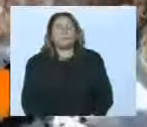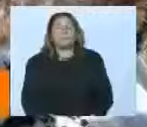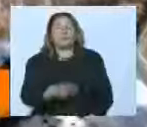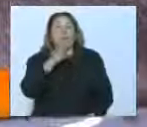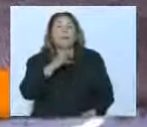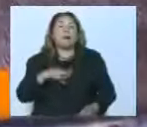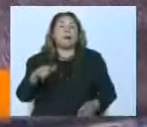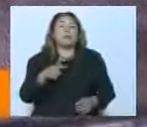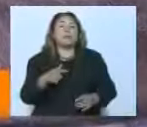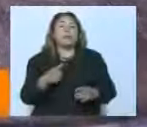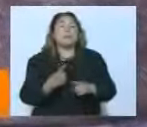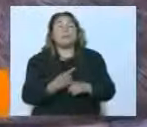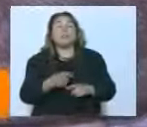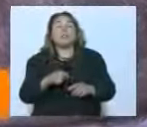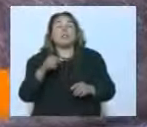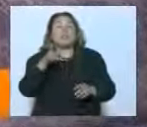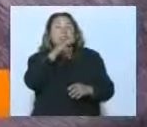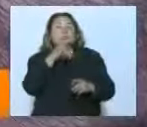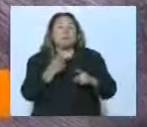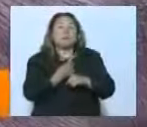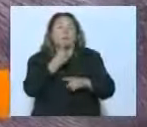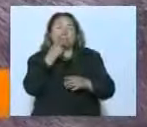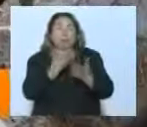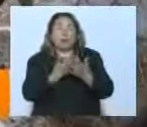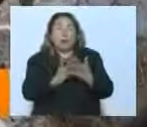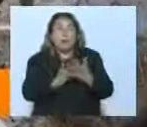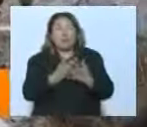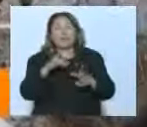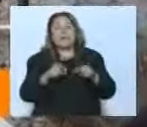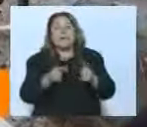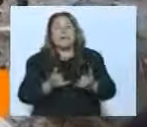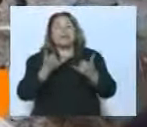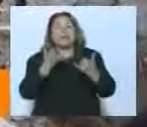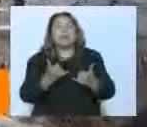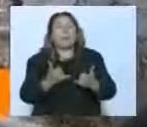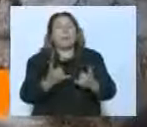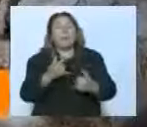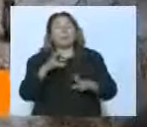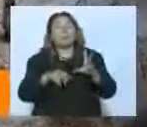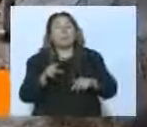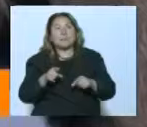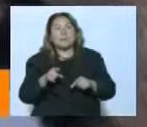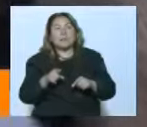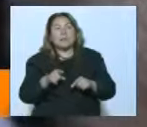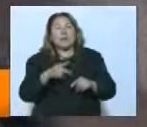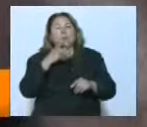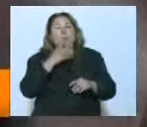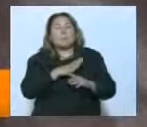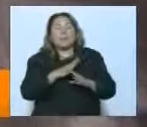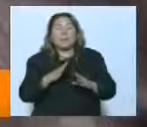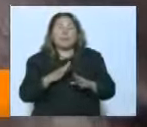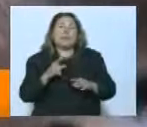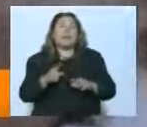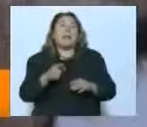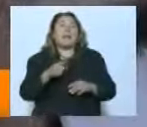Көрмеге Маңғыстаудағы асыл тұқымды ешкілердің барлығы келген. Оннан астам ешкі тұқымы арнайы әкелініп, қоршауларға қойылды. Көрмеге келген көпшілік